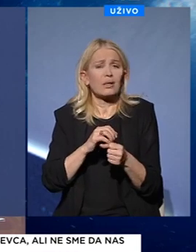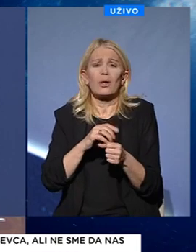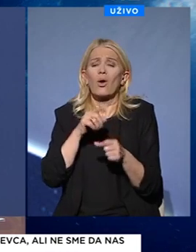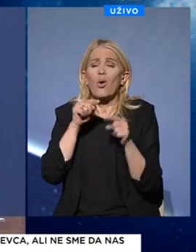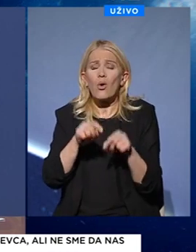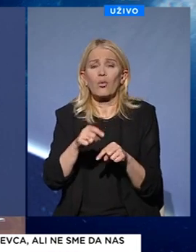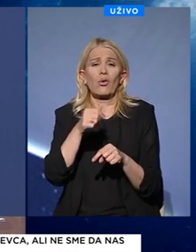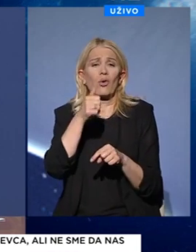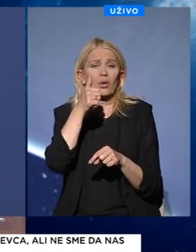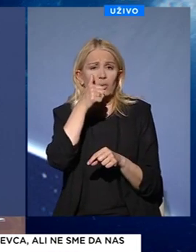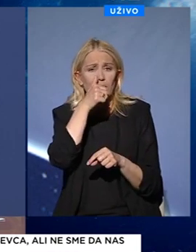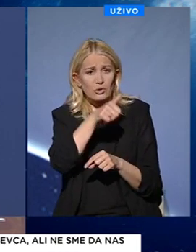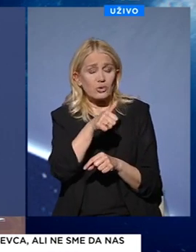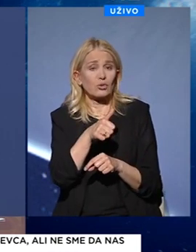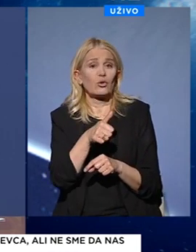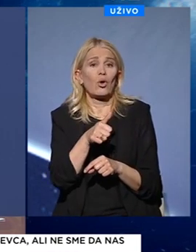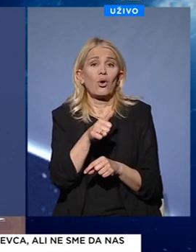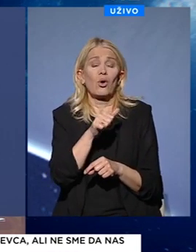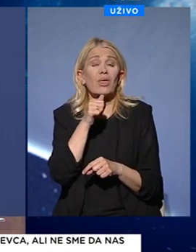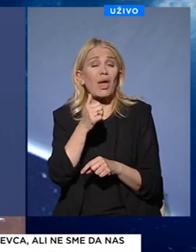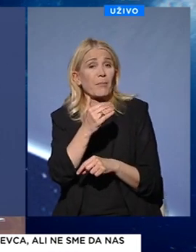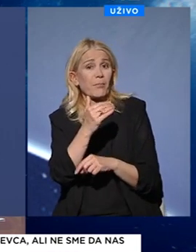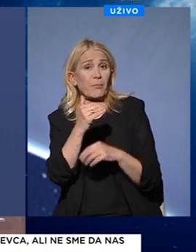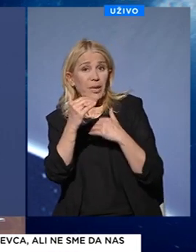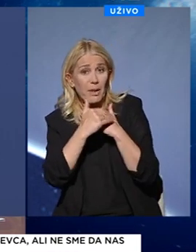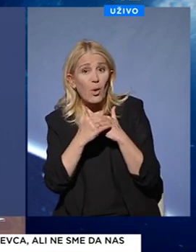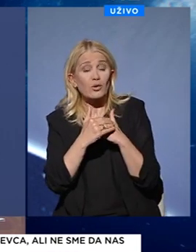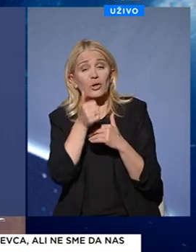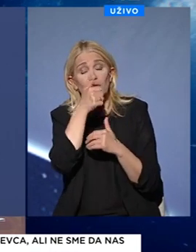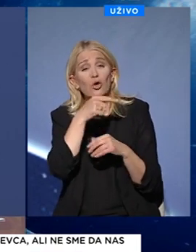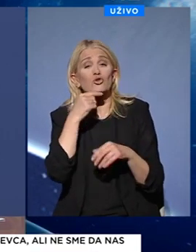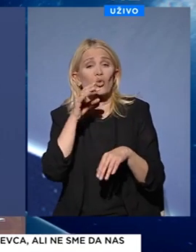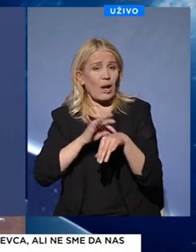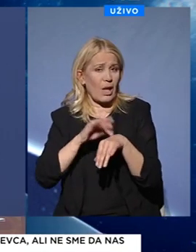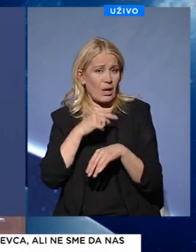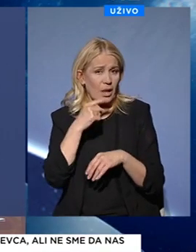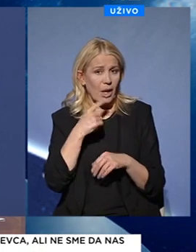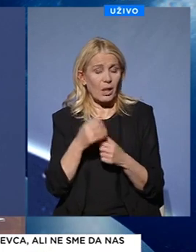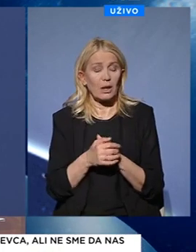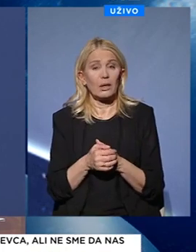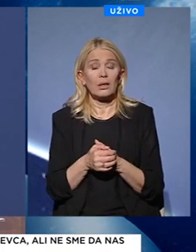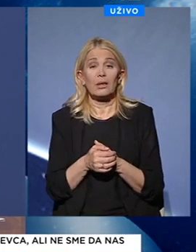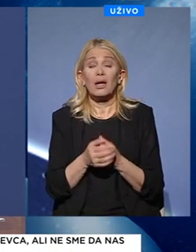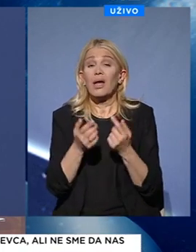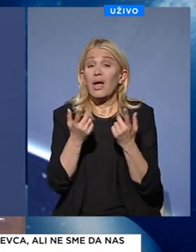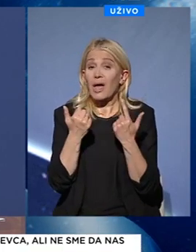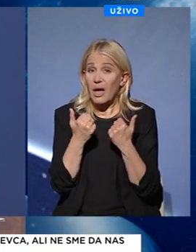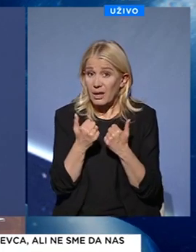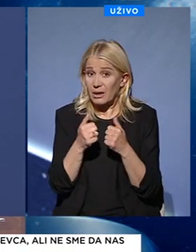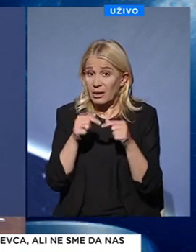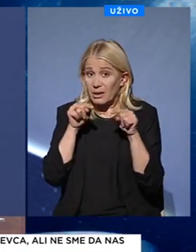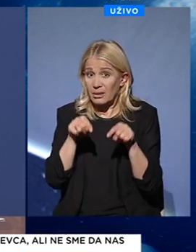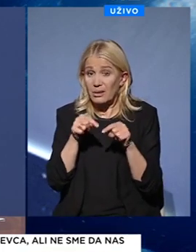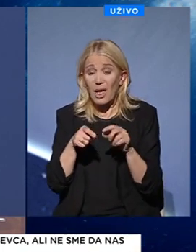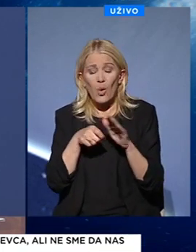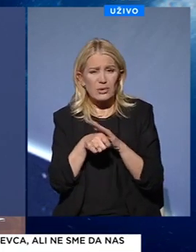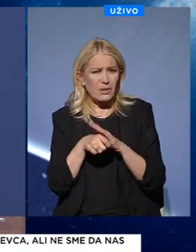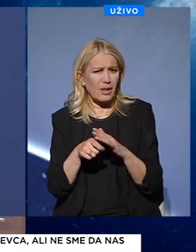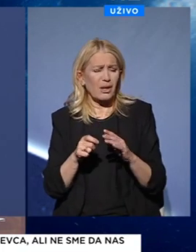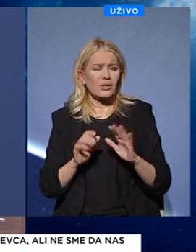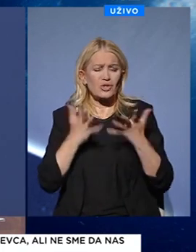ono što je preporučeno i što je struka rekla. Ali na te ucene,